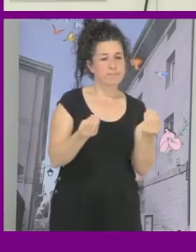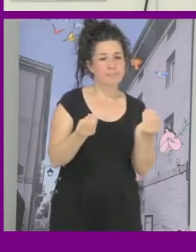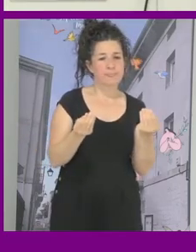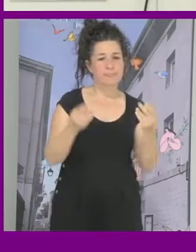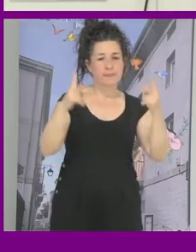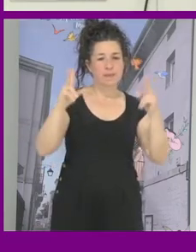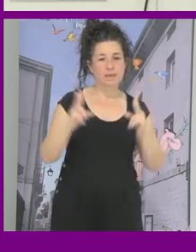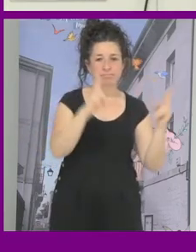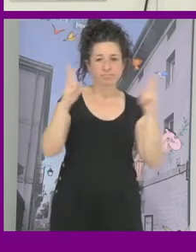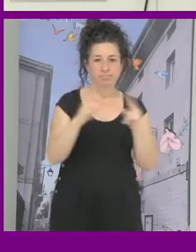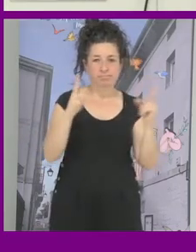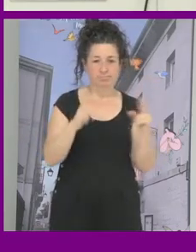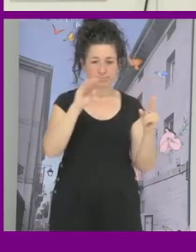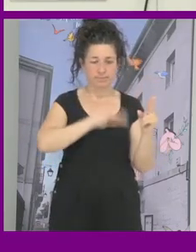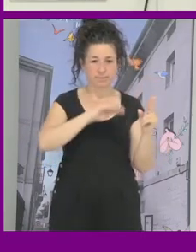pasarte.